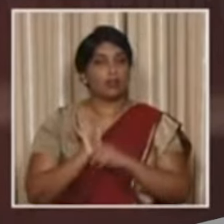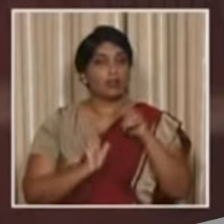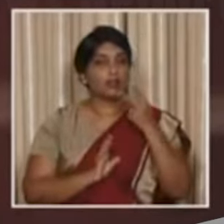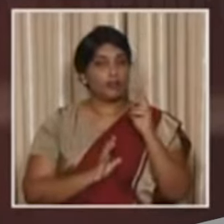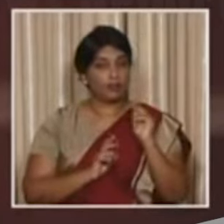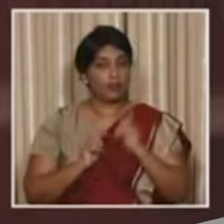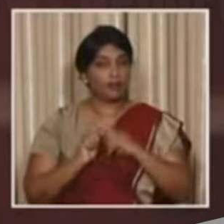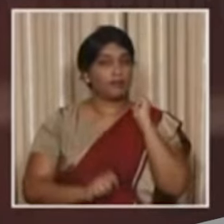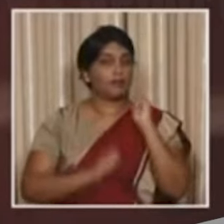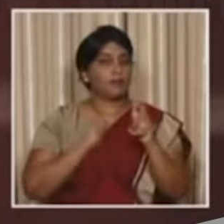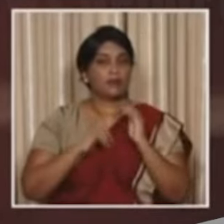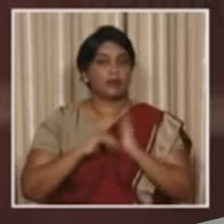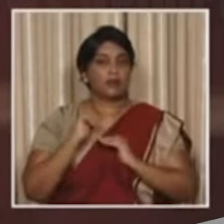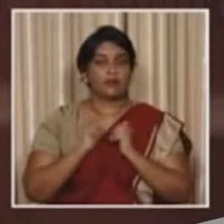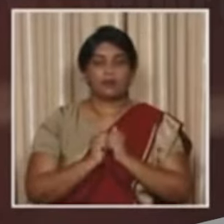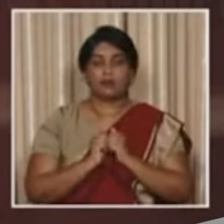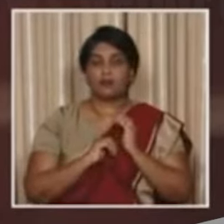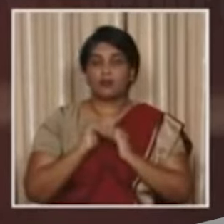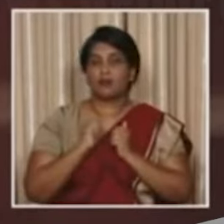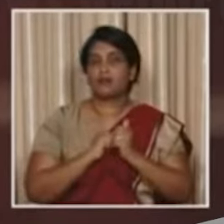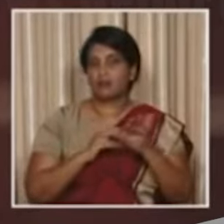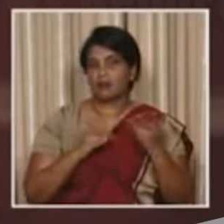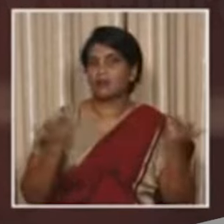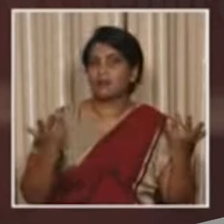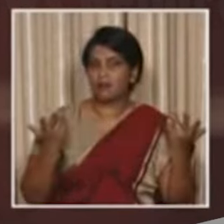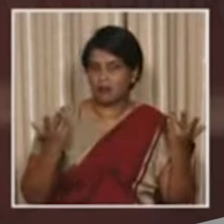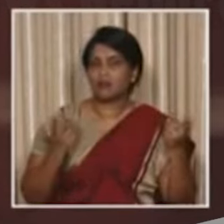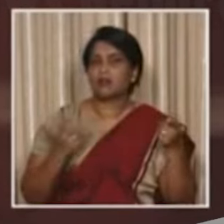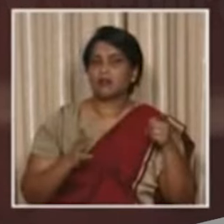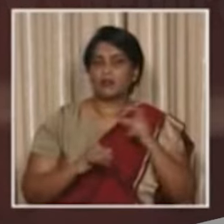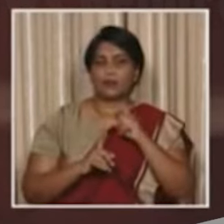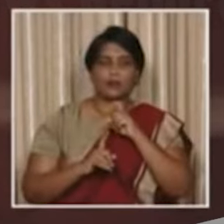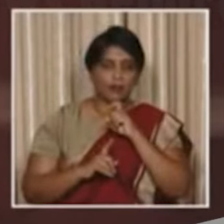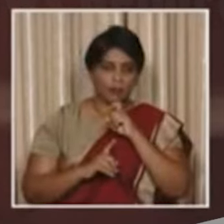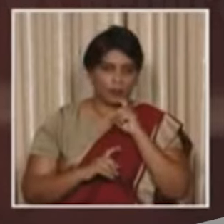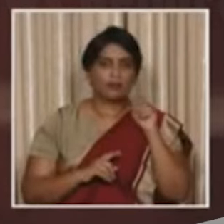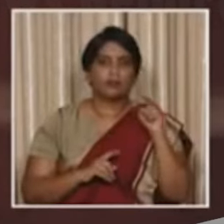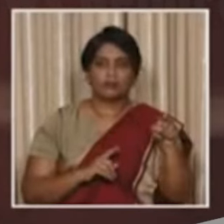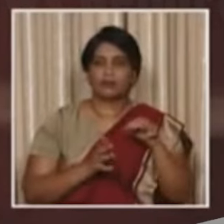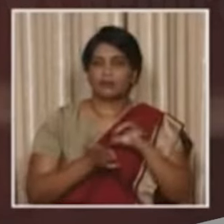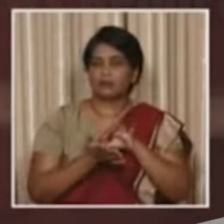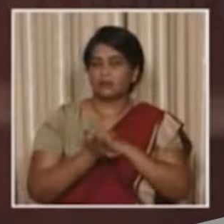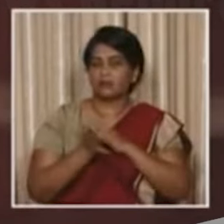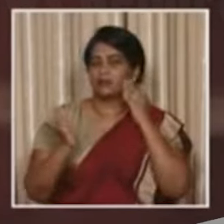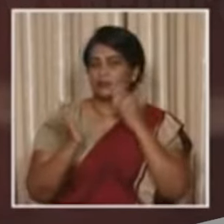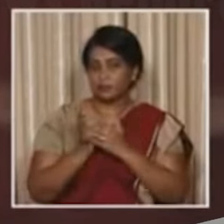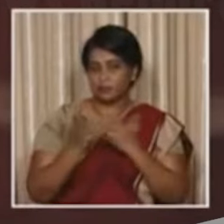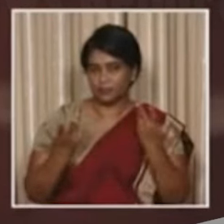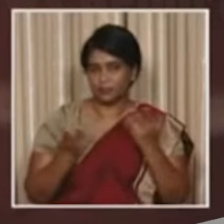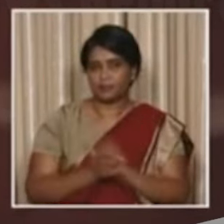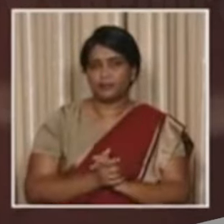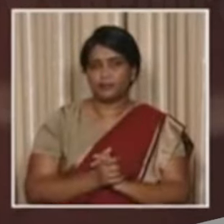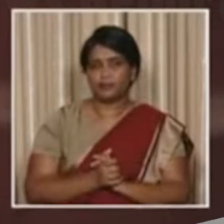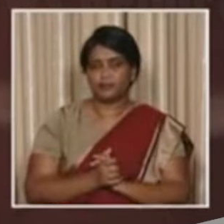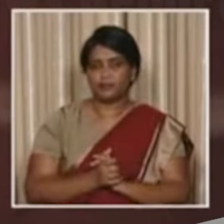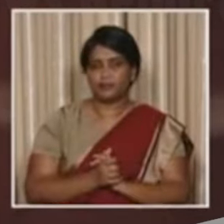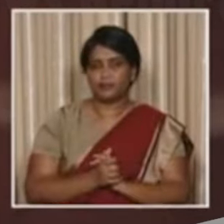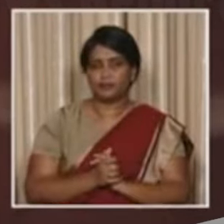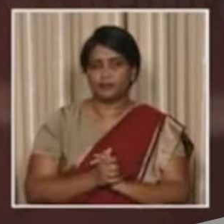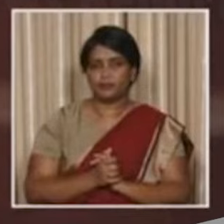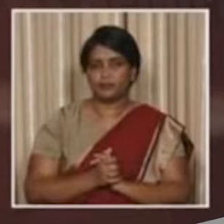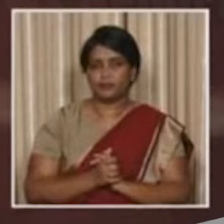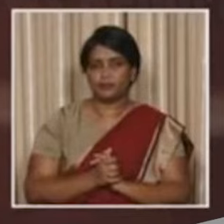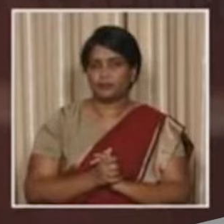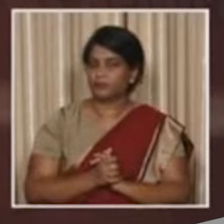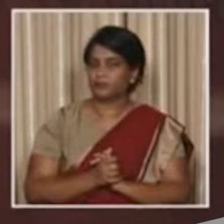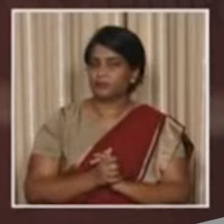220ටම වන්දි ගෙවීමේ ක්‍රමවේදය ප්‍රායෝගික නැති නිසා වෙන්න ඕන ශ්‍රේෂ්ඨාධිකරණයේ ඒ කාරණයට ගියේ නැත්තේ. ලෝ ඔෆ් ඩිලික් කියලා මම කිය